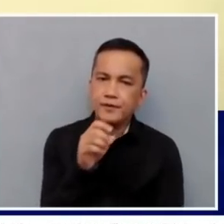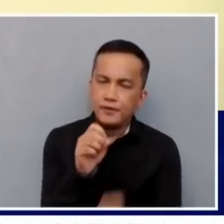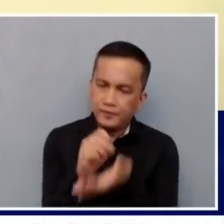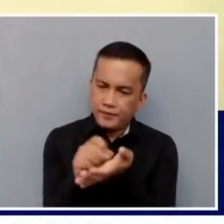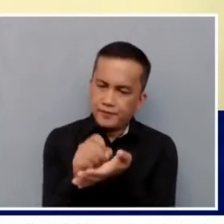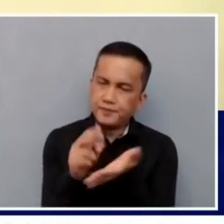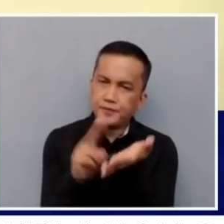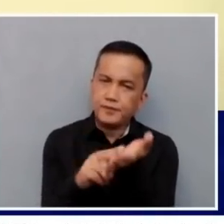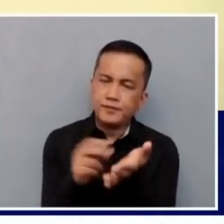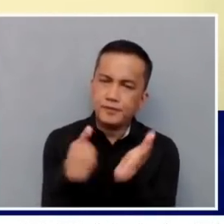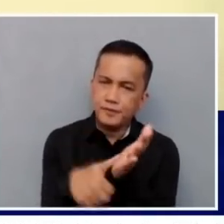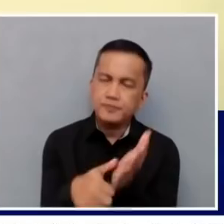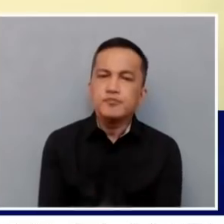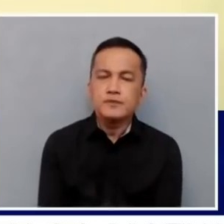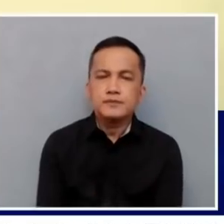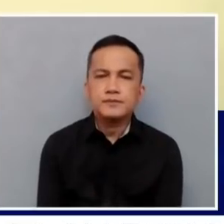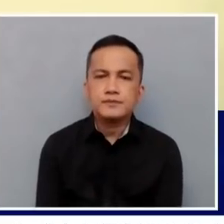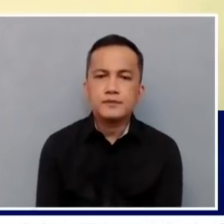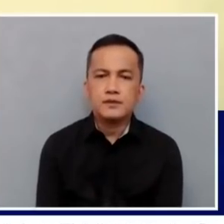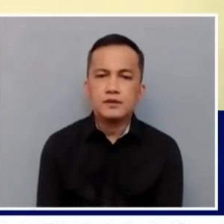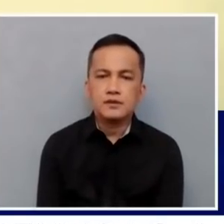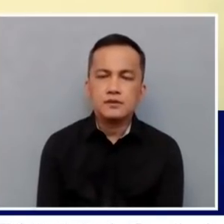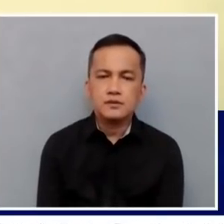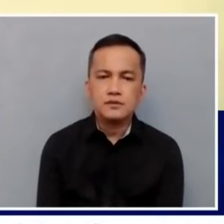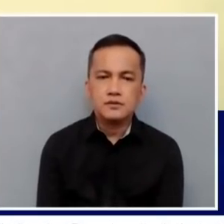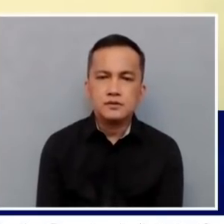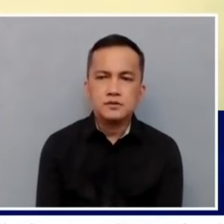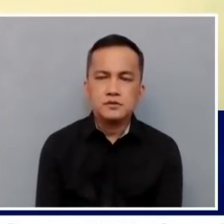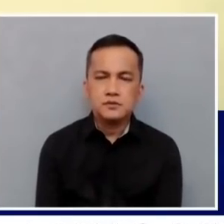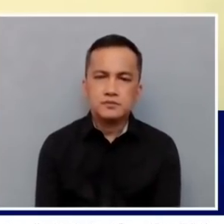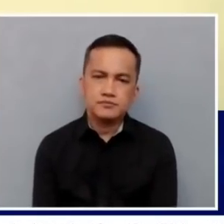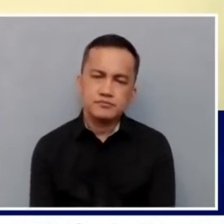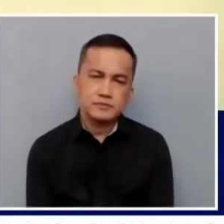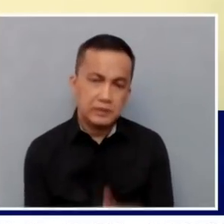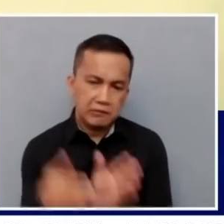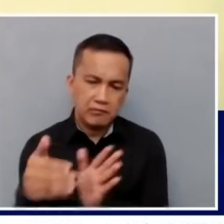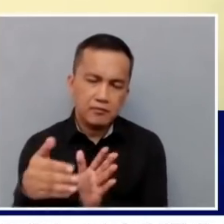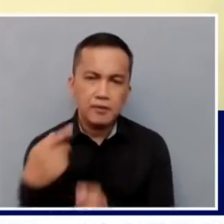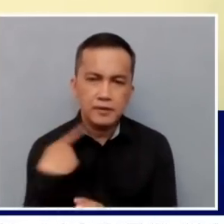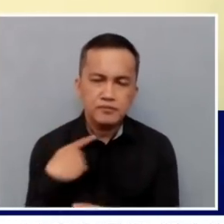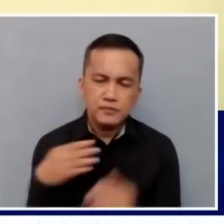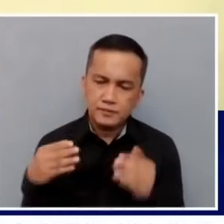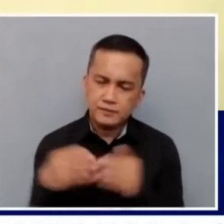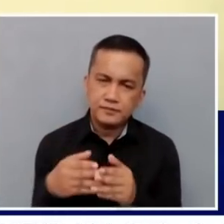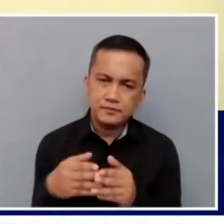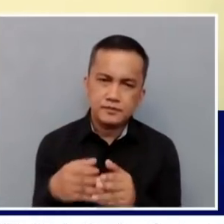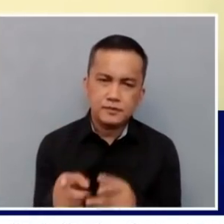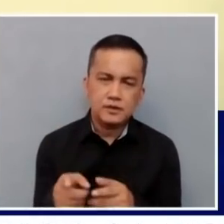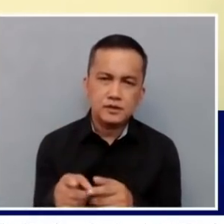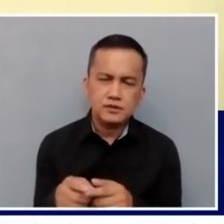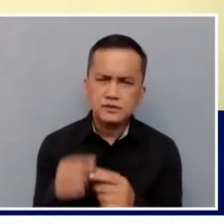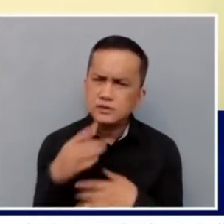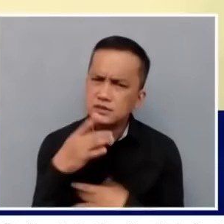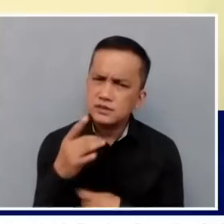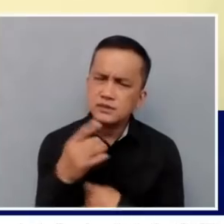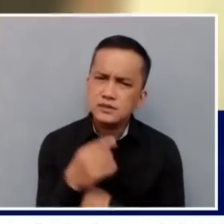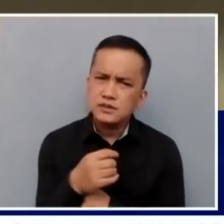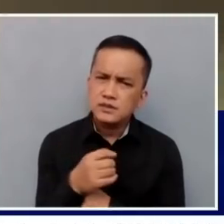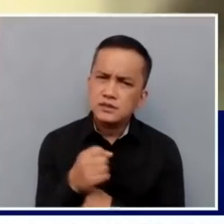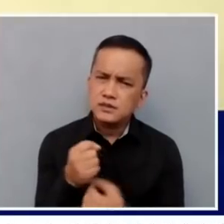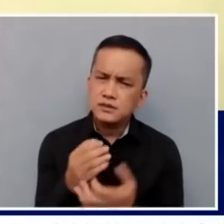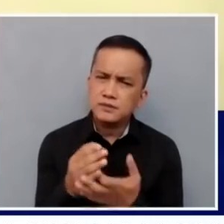na. May kodigo rin ba? Pwedeng may kodigo na sa corner. Ano ba to? Very just interesting, no? Some points